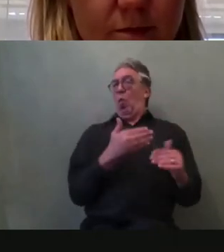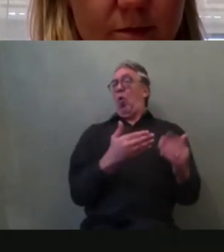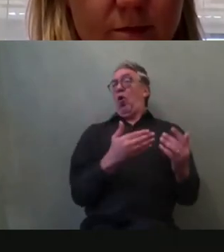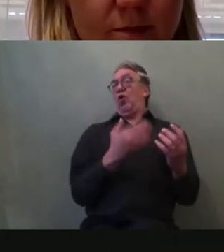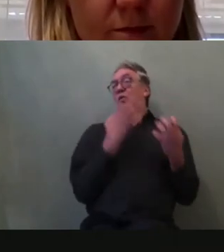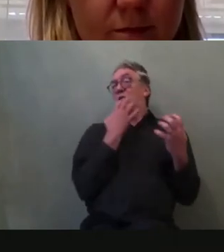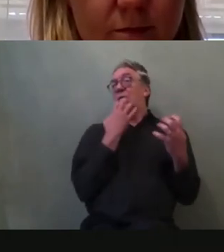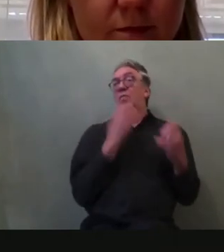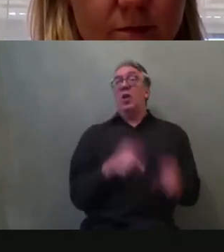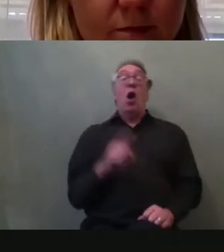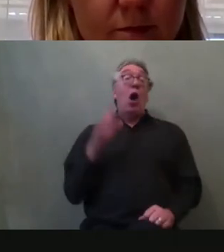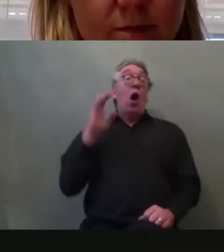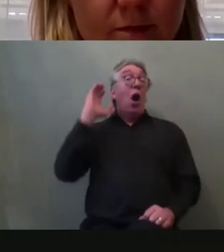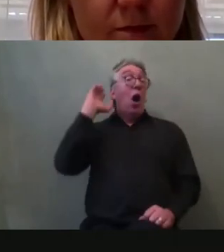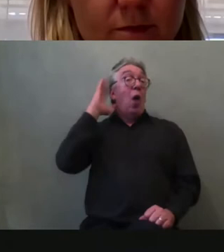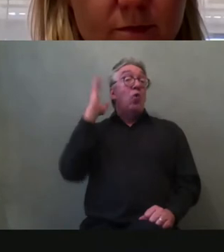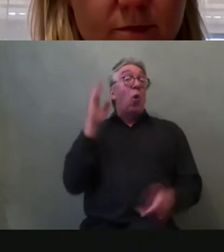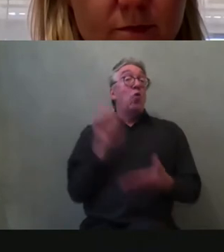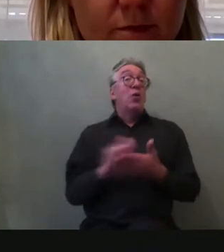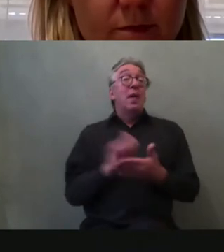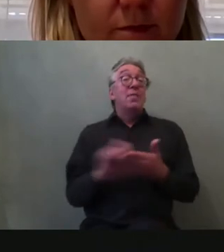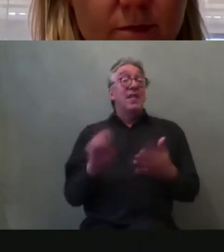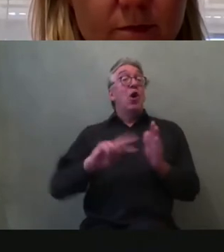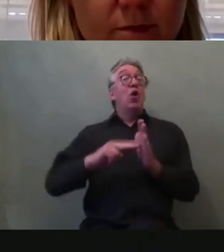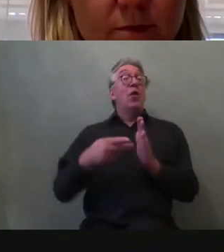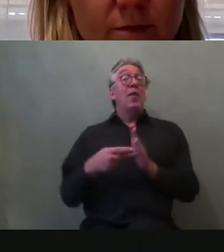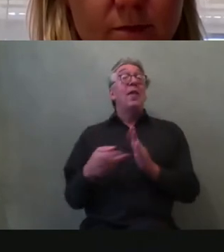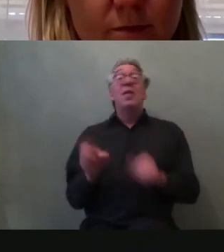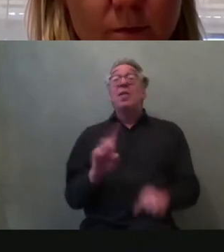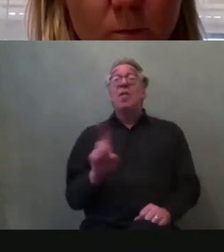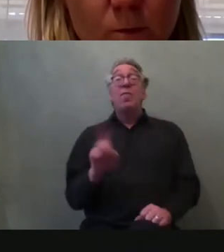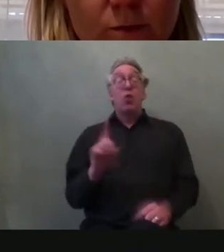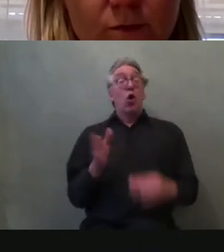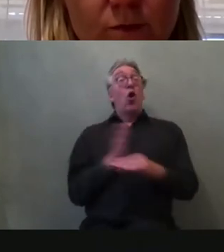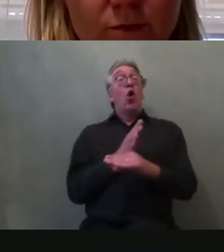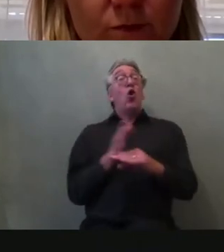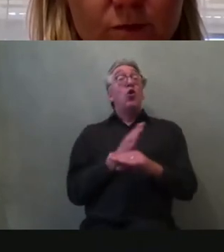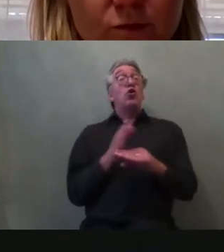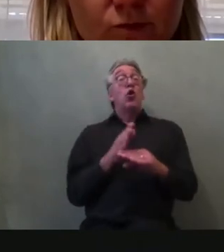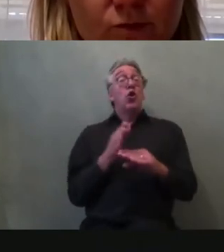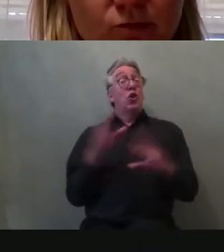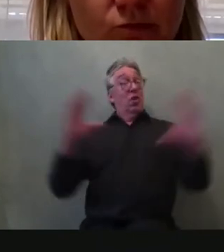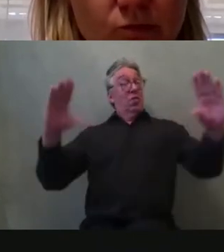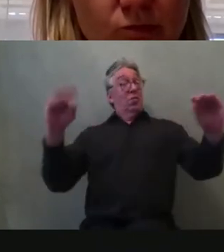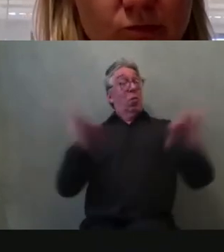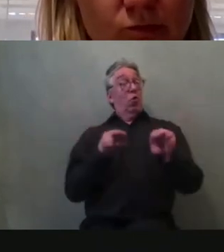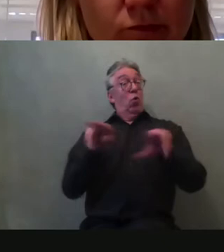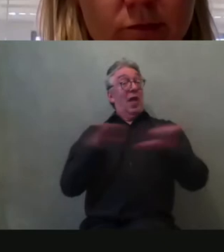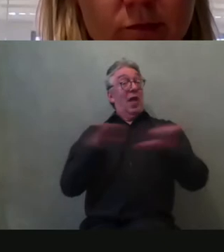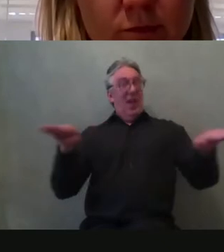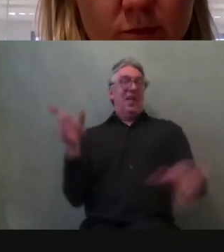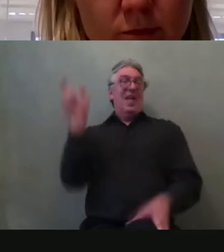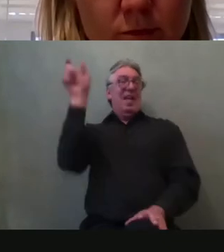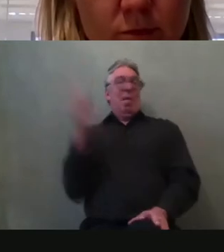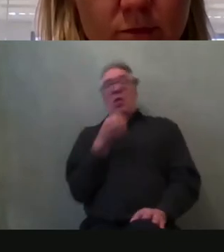Audiodescriptie, dat is een techniek waarbij een blinde tolk tussen de dialogen door beschrijft wat er gebeurt op het podium. En